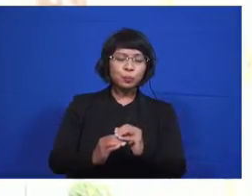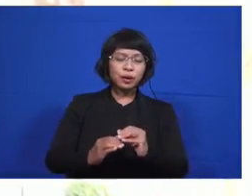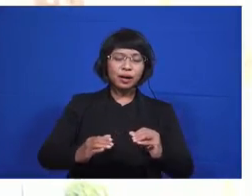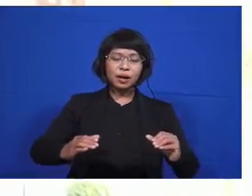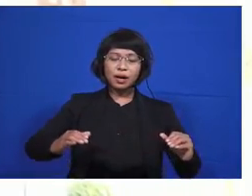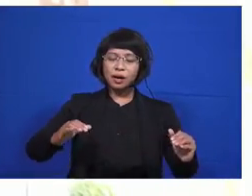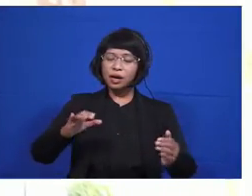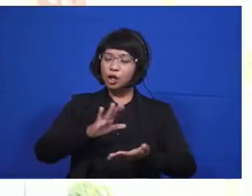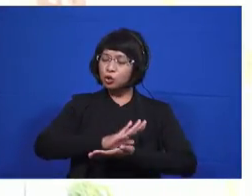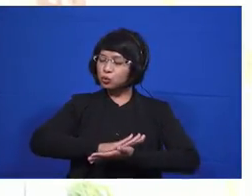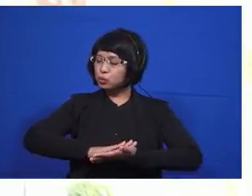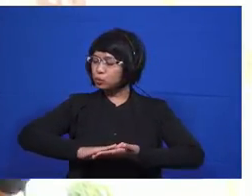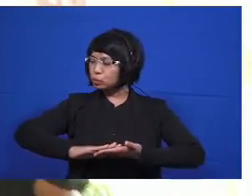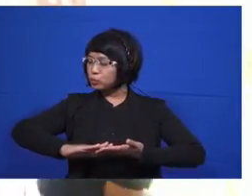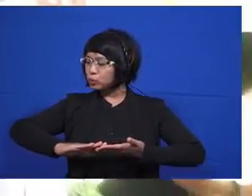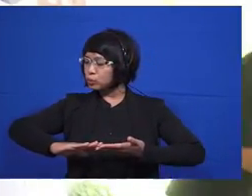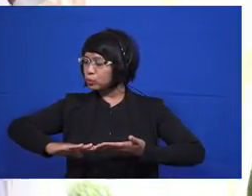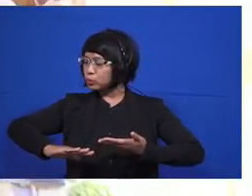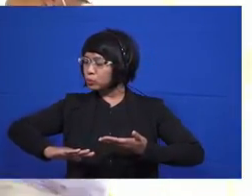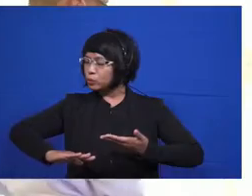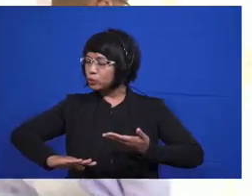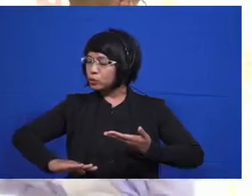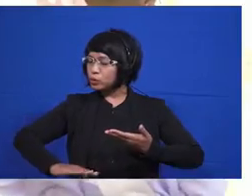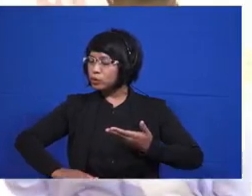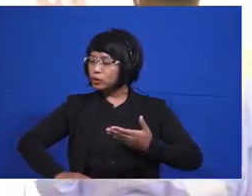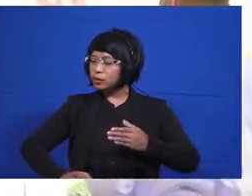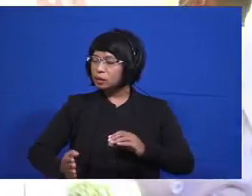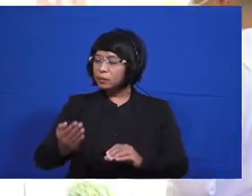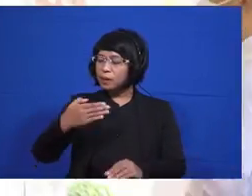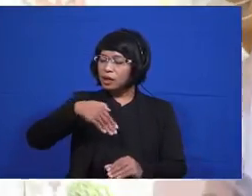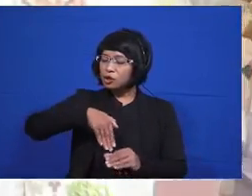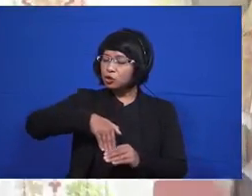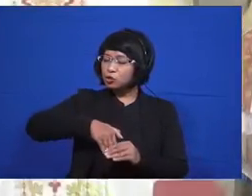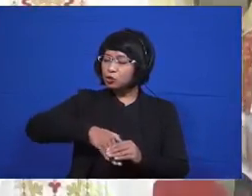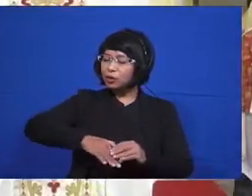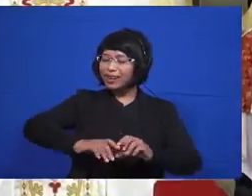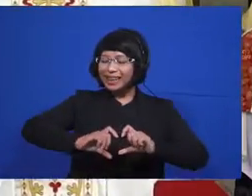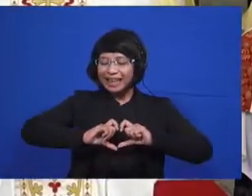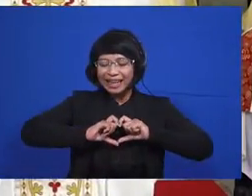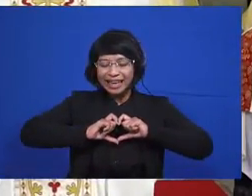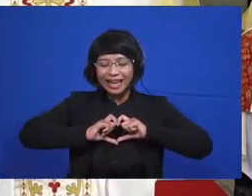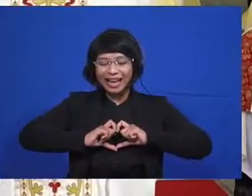Kudus, masuki hati